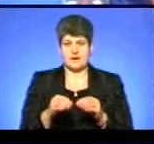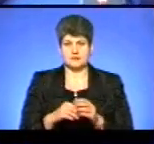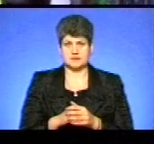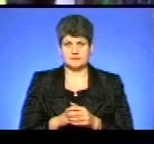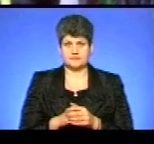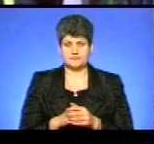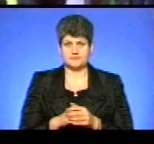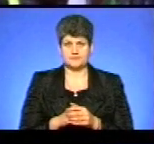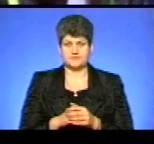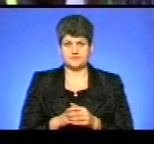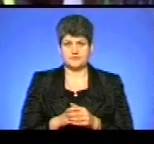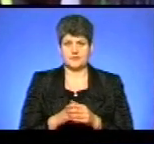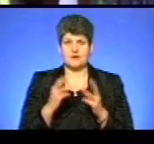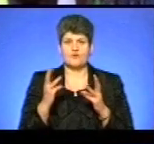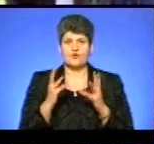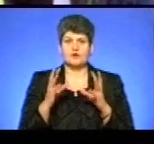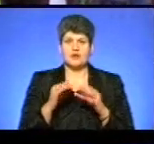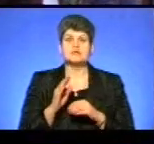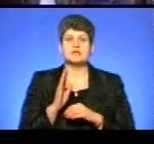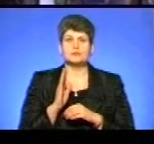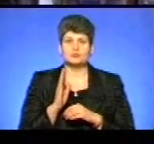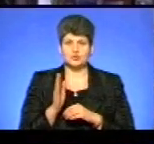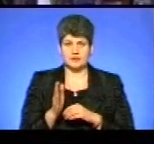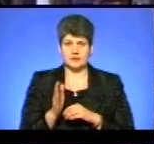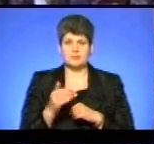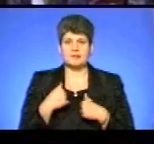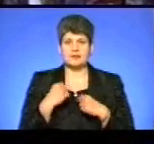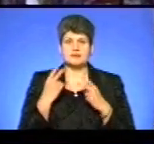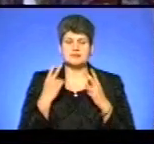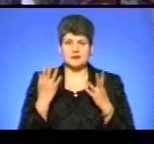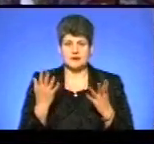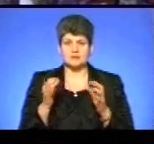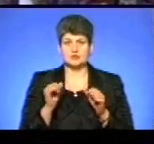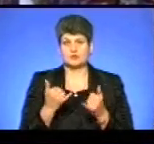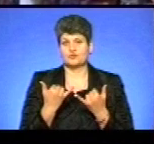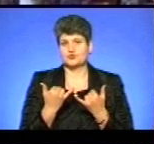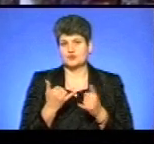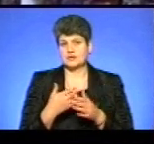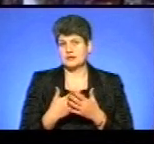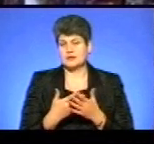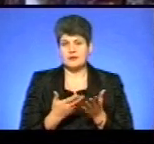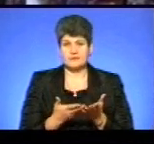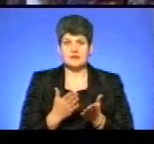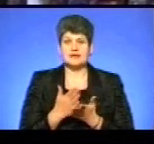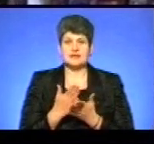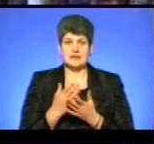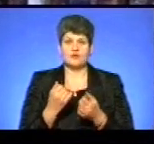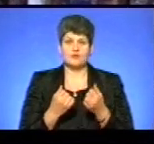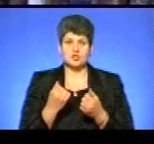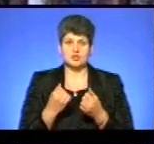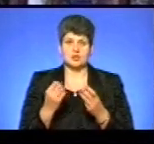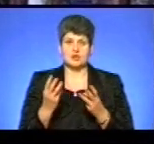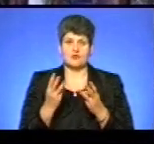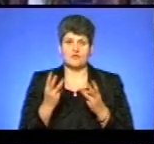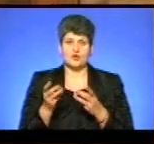Барановський. Вогнегасник буде, ми не знали. Ну, може, і сьогодні навіть, тому що є в машині вогнегасник,